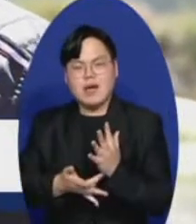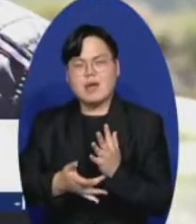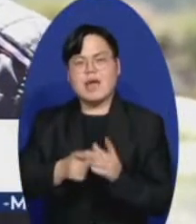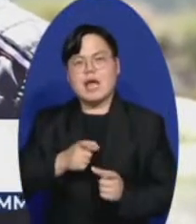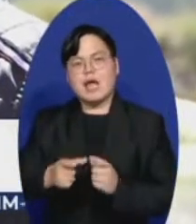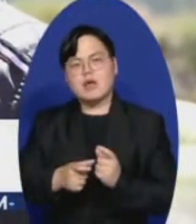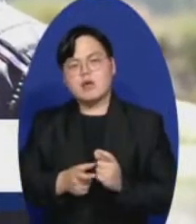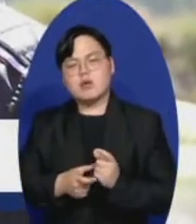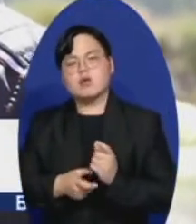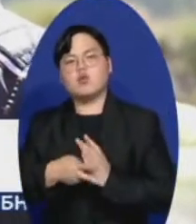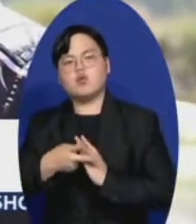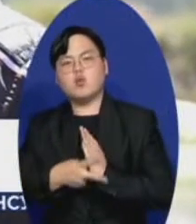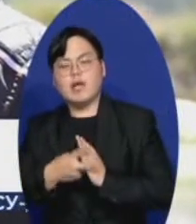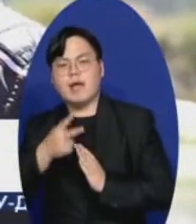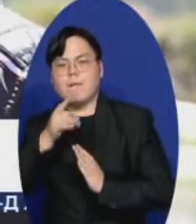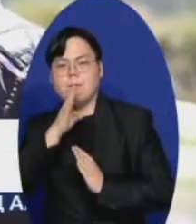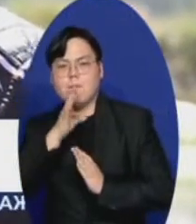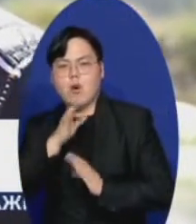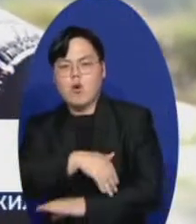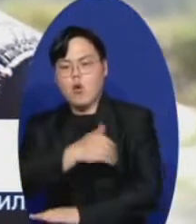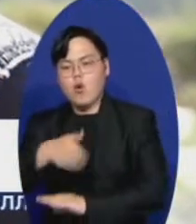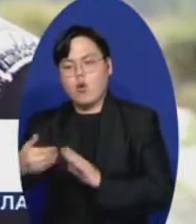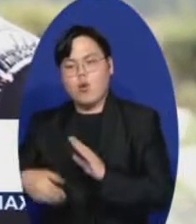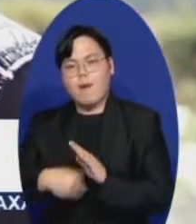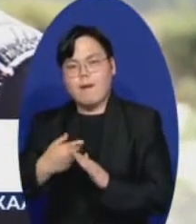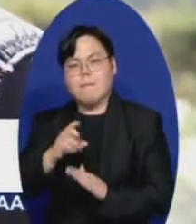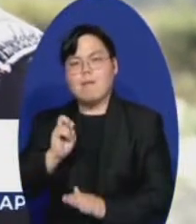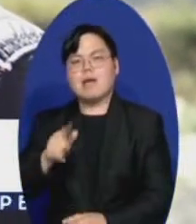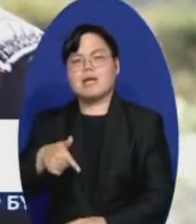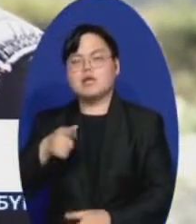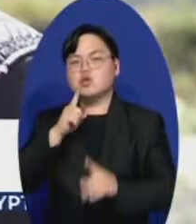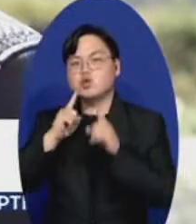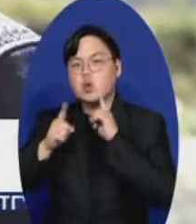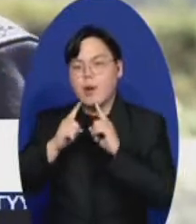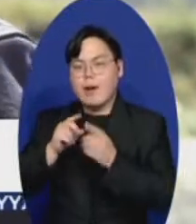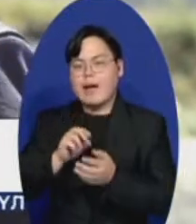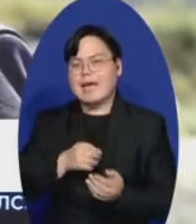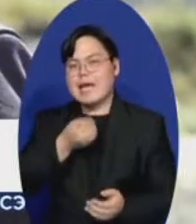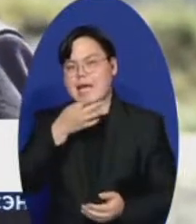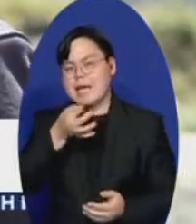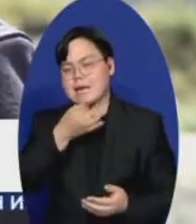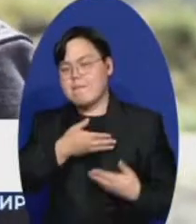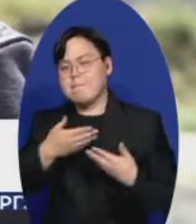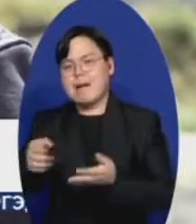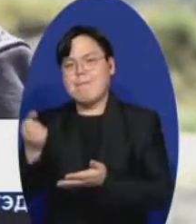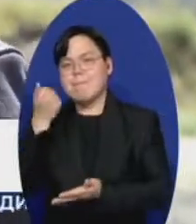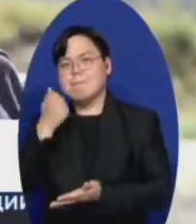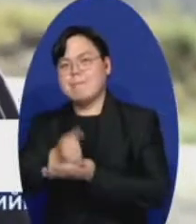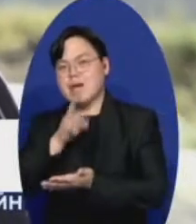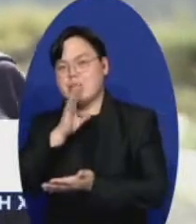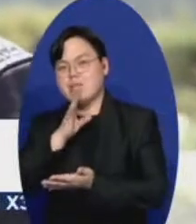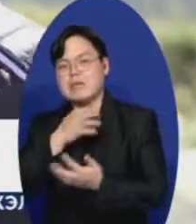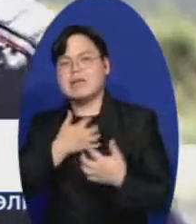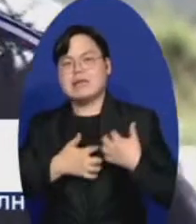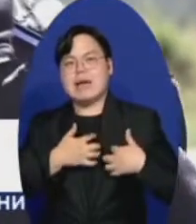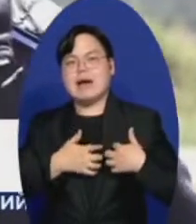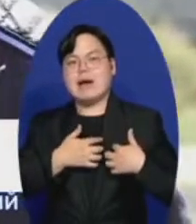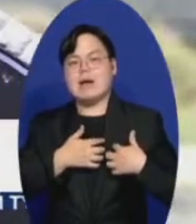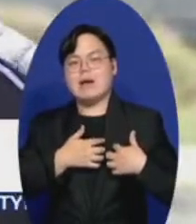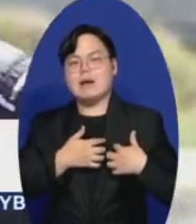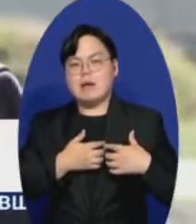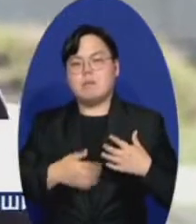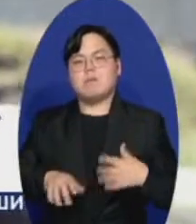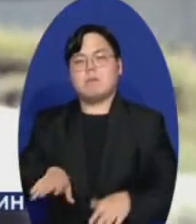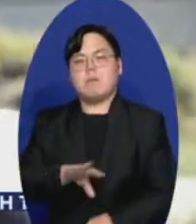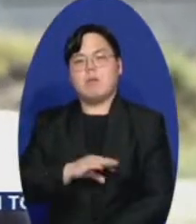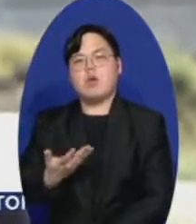одоо уулуурхай эрс баялгийн одоо зөвлөлд батлуулах ажлыг бол нэлээд шуурхалж байгаа хөө тийм ээ. За ингээд бүх юм одоо яачих бол